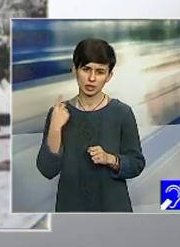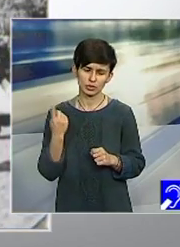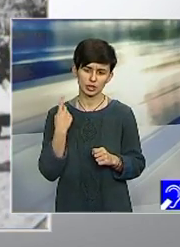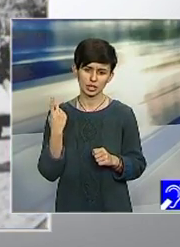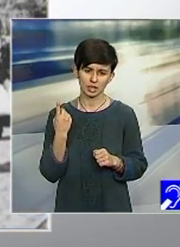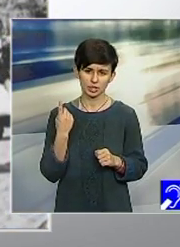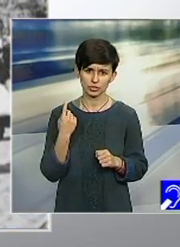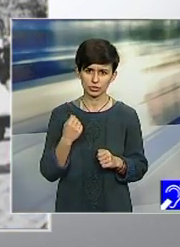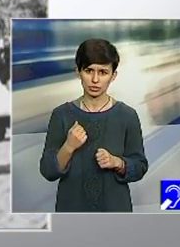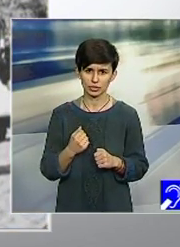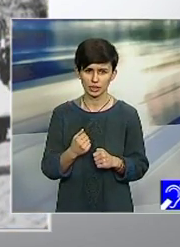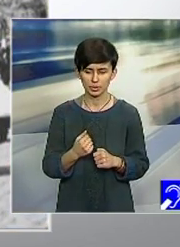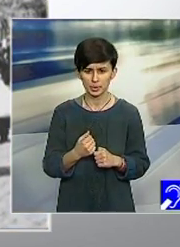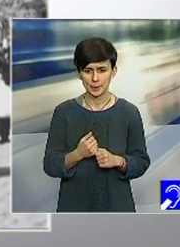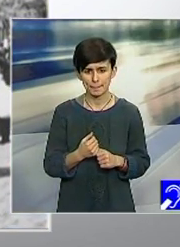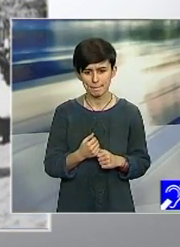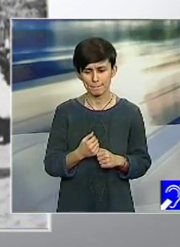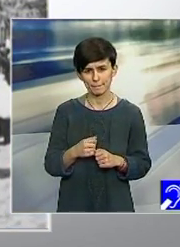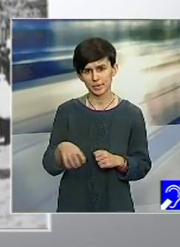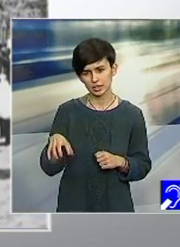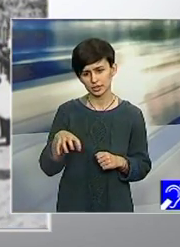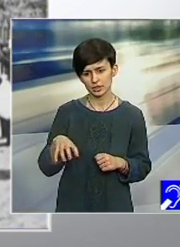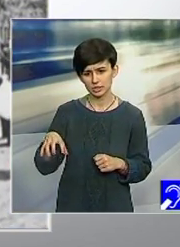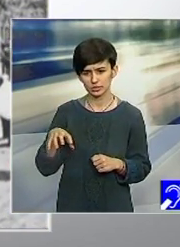orașului și nu numai, deci și a zonei,